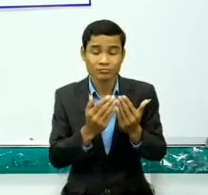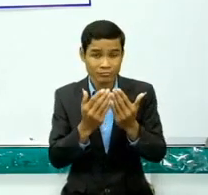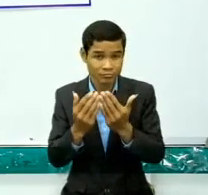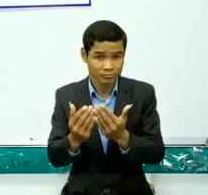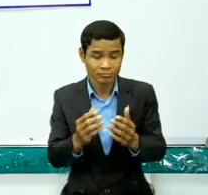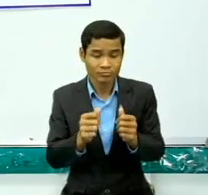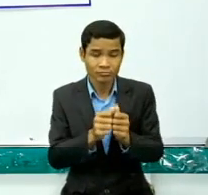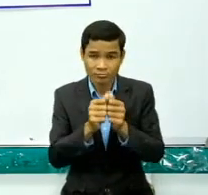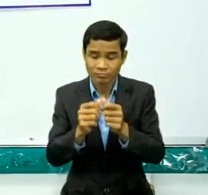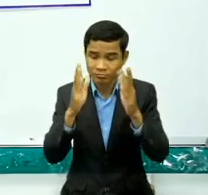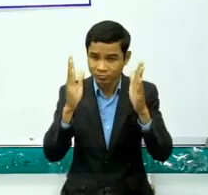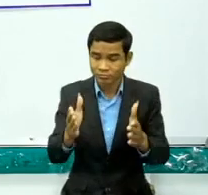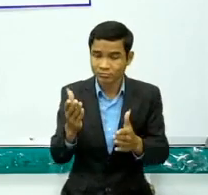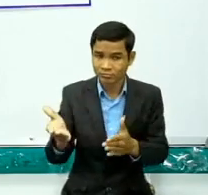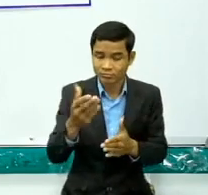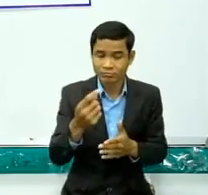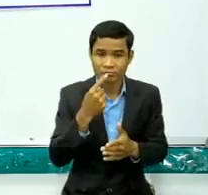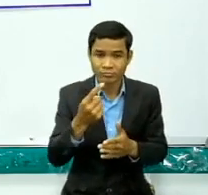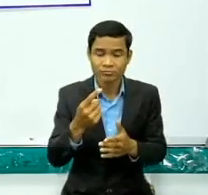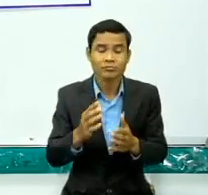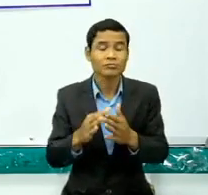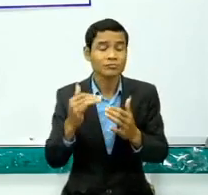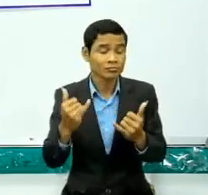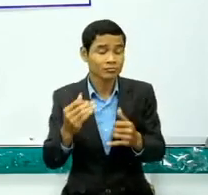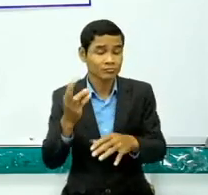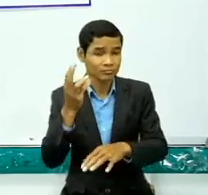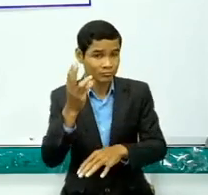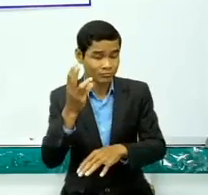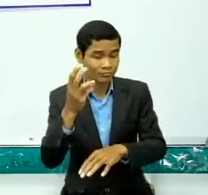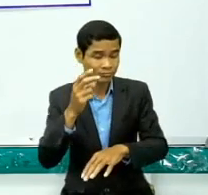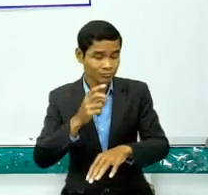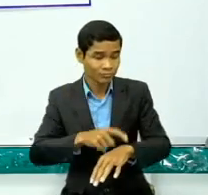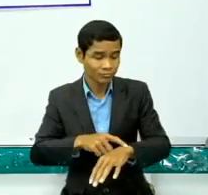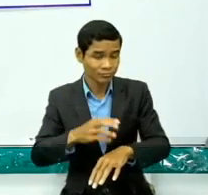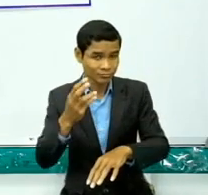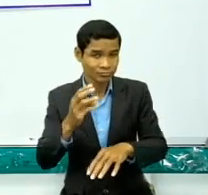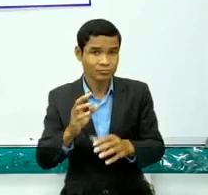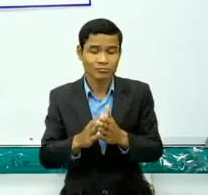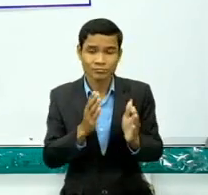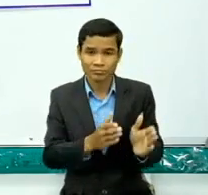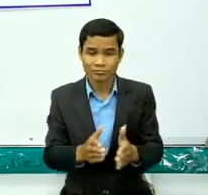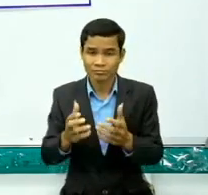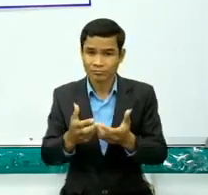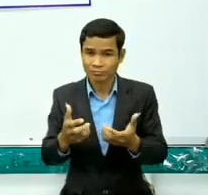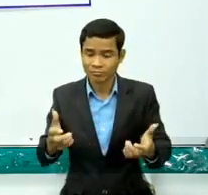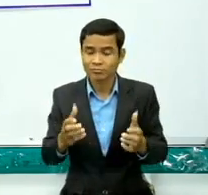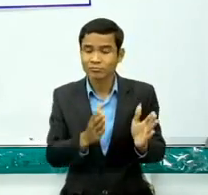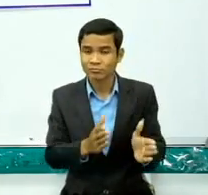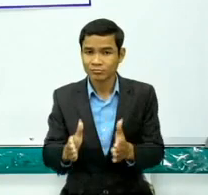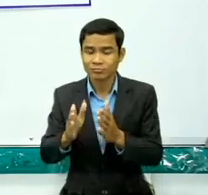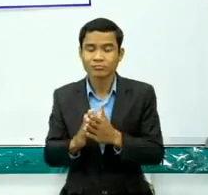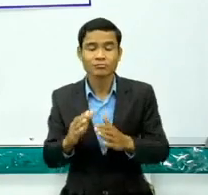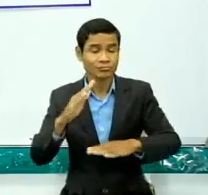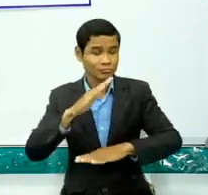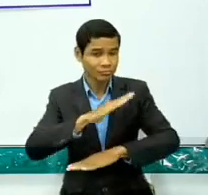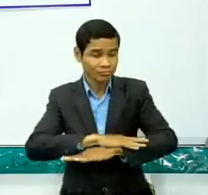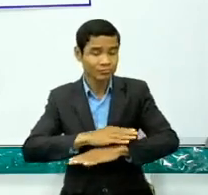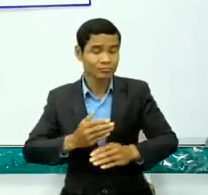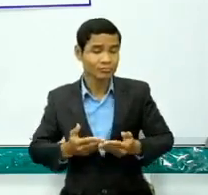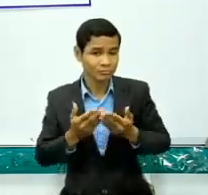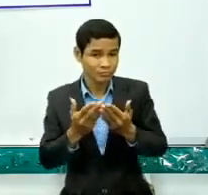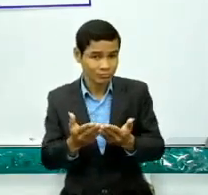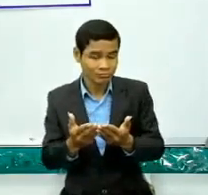មអានជាមួយអ្នកគ្រូទាំងអស់គ្នាណាឥឡូវអ្នកគ្រូទុកពេលជូនកូនលើកសម្ភារៈដែលអ្នកគ្រូបានរៀបរាប់ខាងលើចាមកដាក់ក្បែរខ្លួ